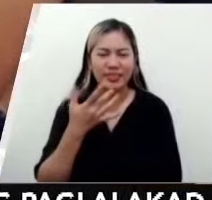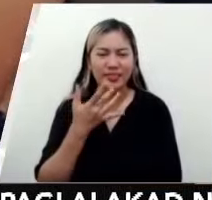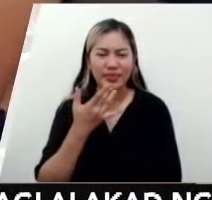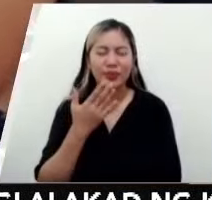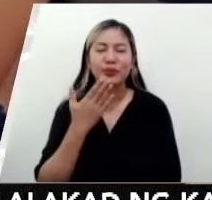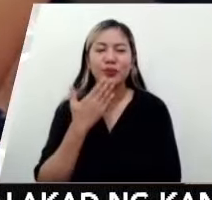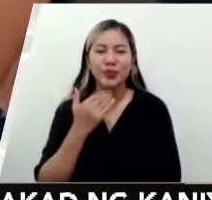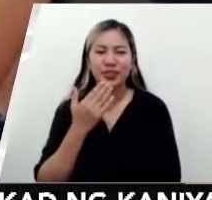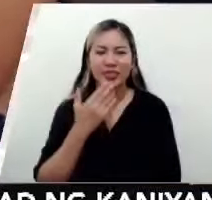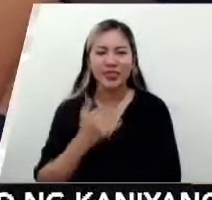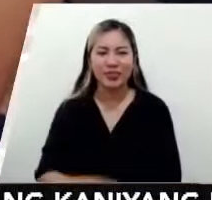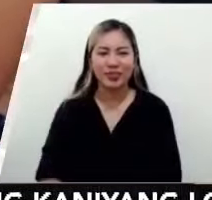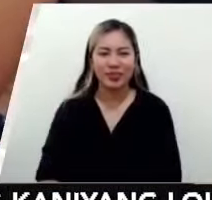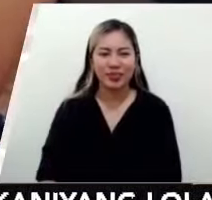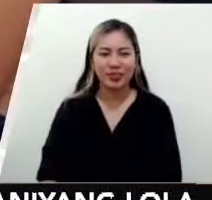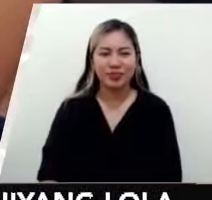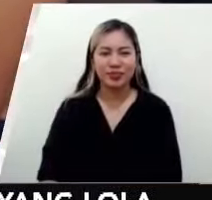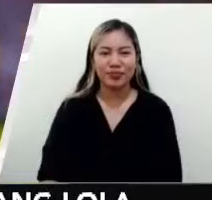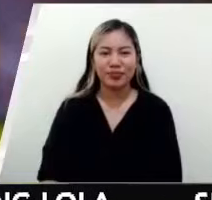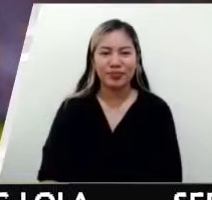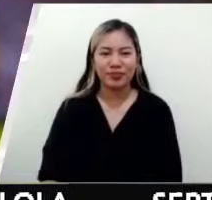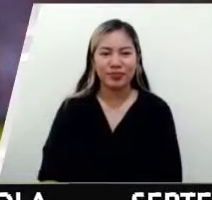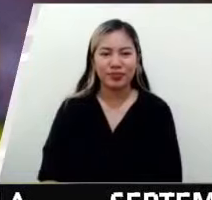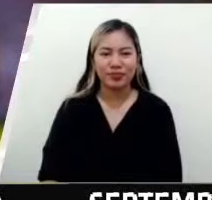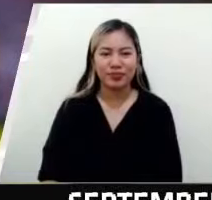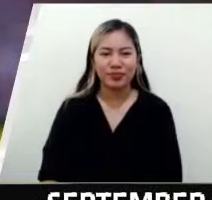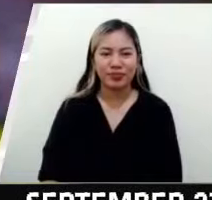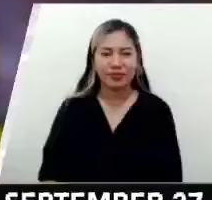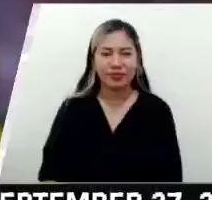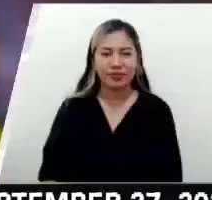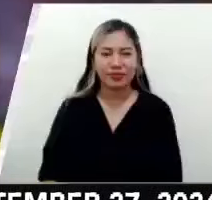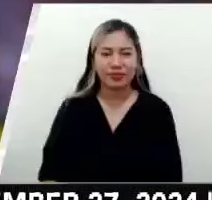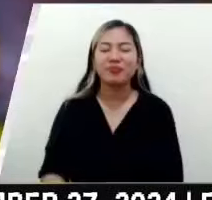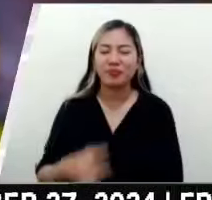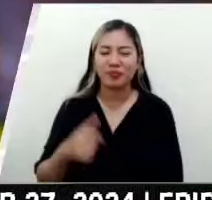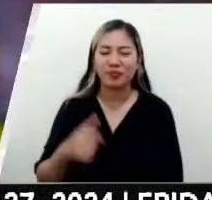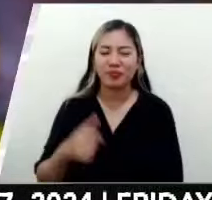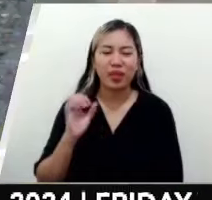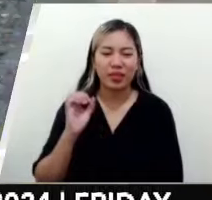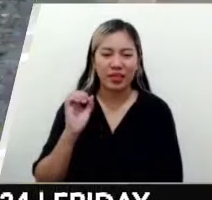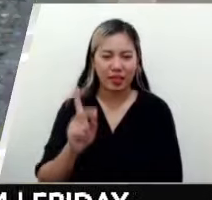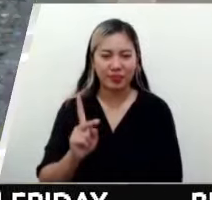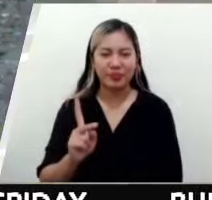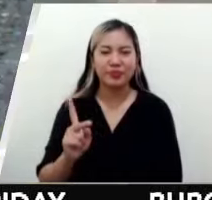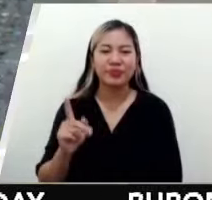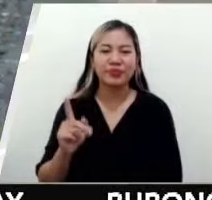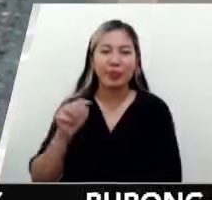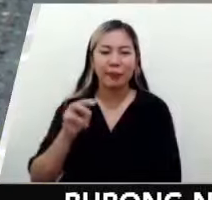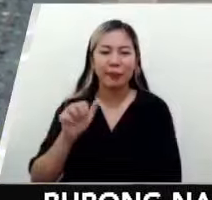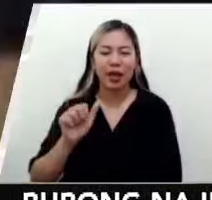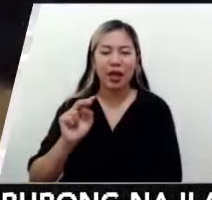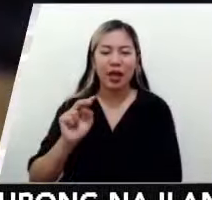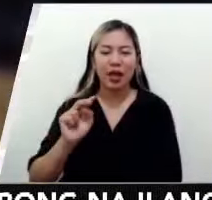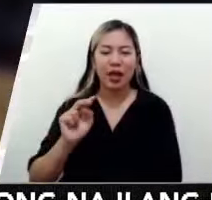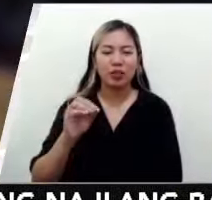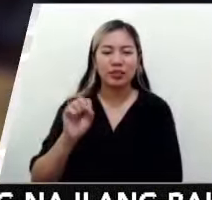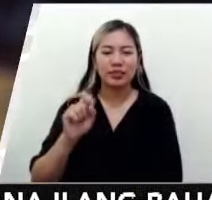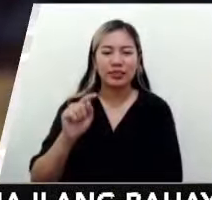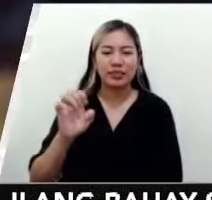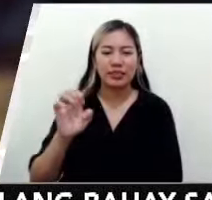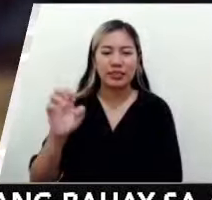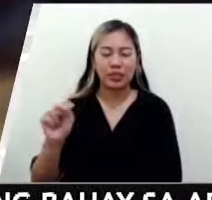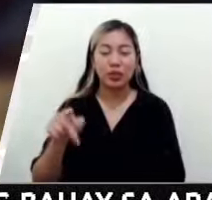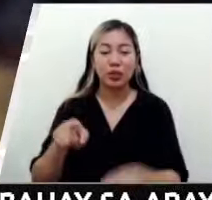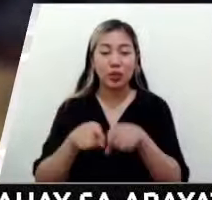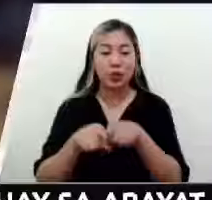God. Pwede tong mangosteen na to, ah. Maliban sa mangosteen, marami rin pinya sa South Cotabato. Alam niyo, Biharo, balita